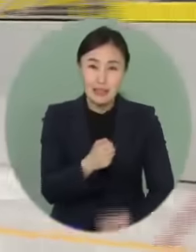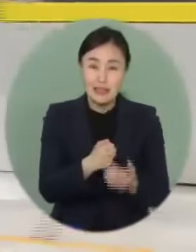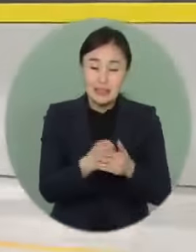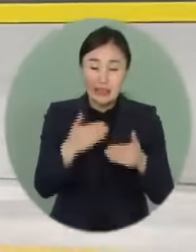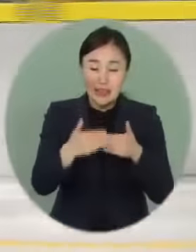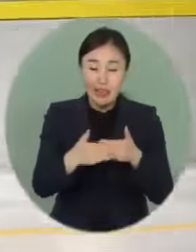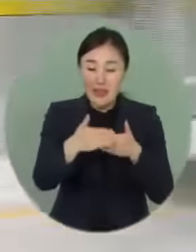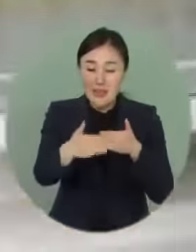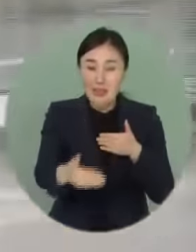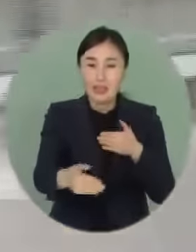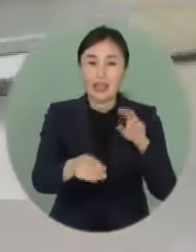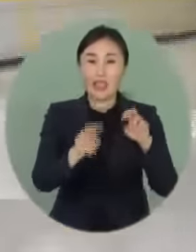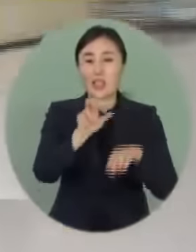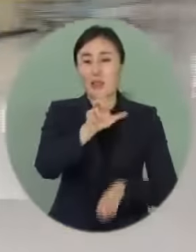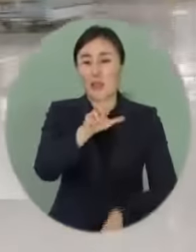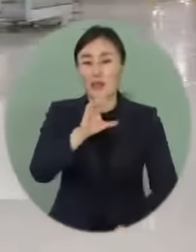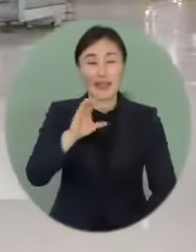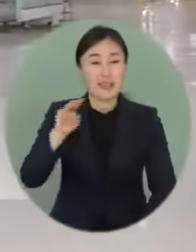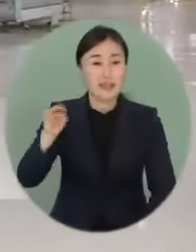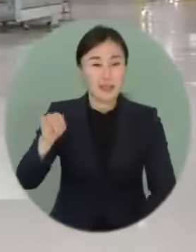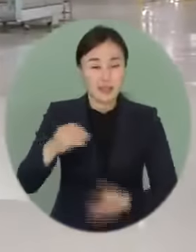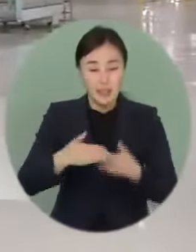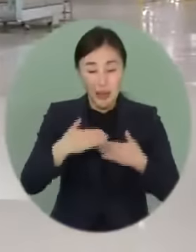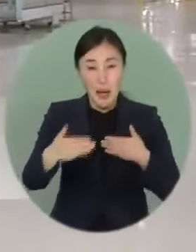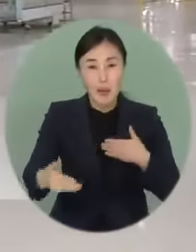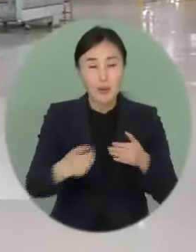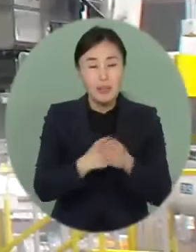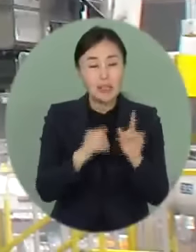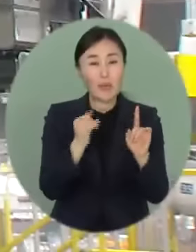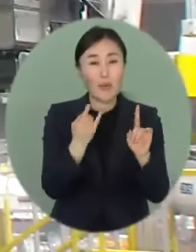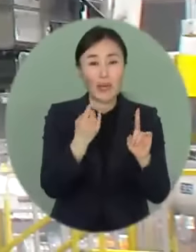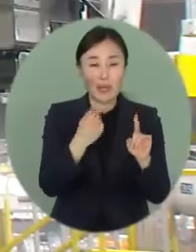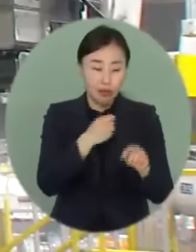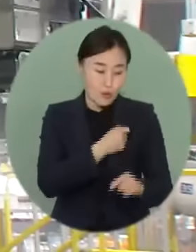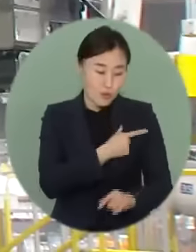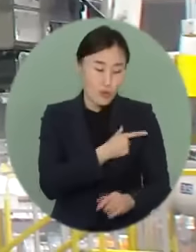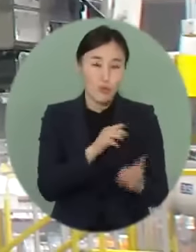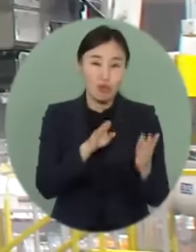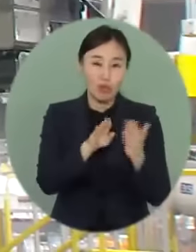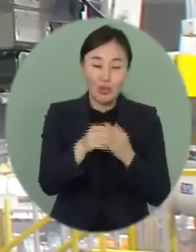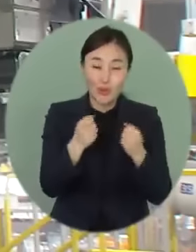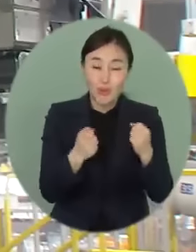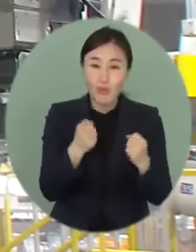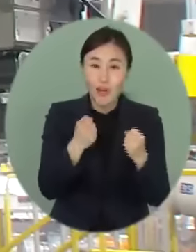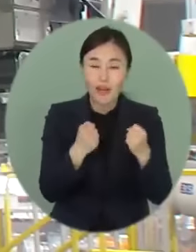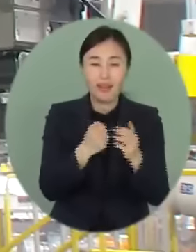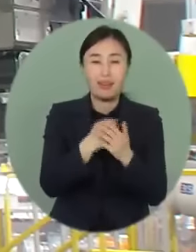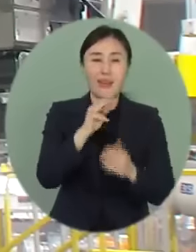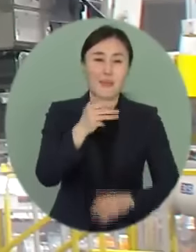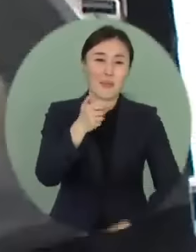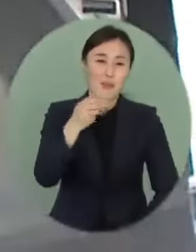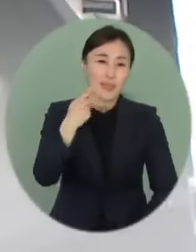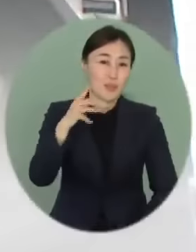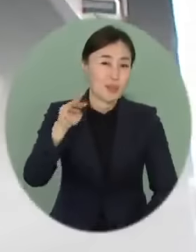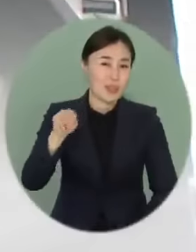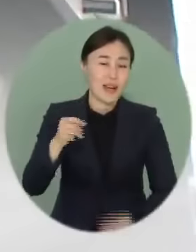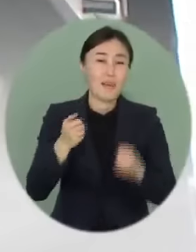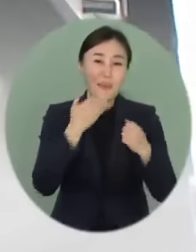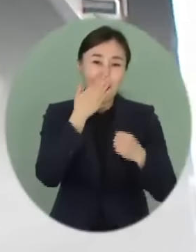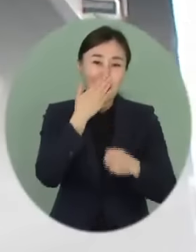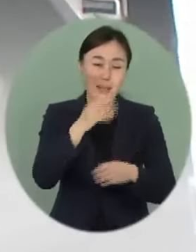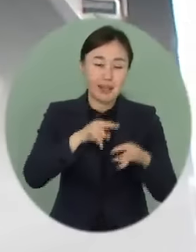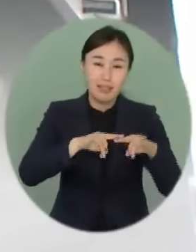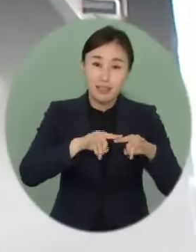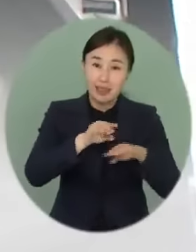차량 길이가 25cm 늘어나고 1회 배터리 충전 시 주행 거리는 최대 350km에 달합니다.